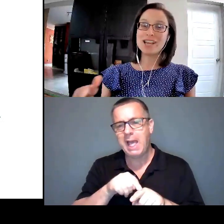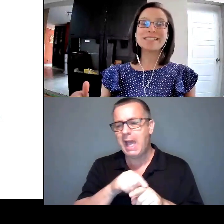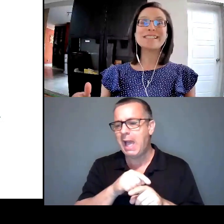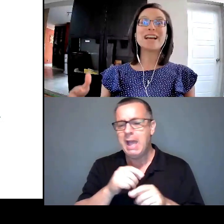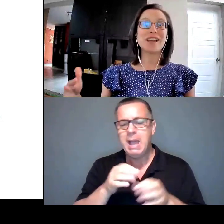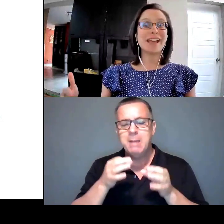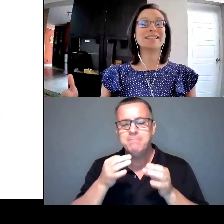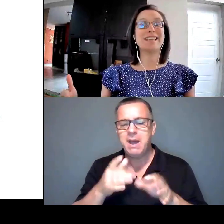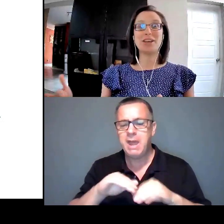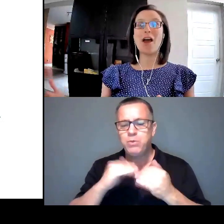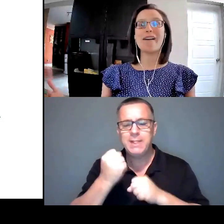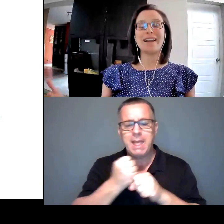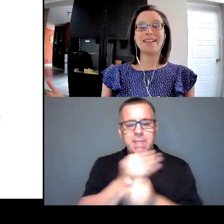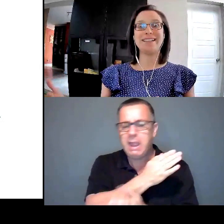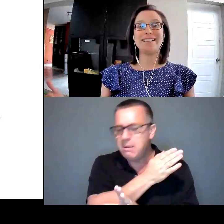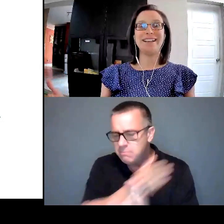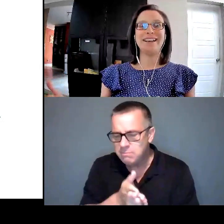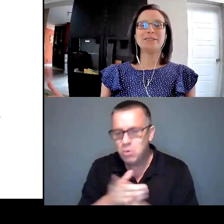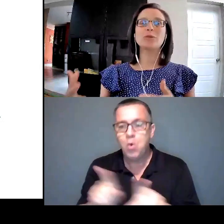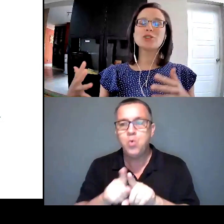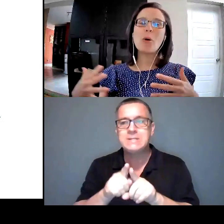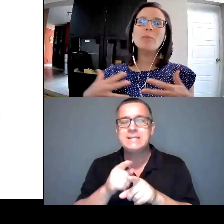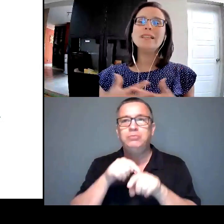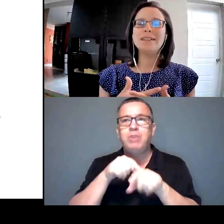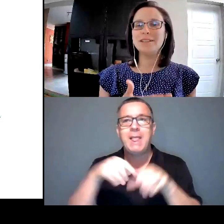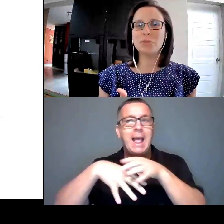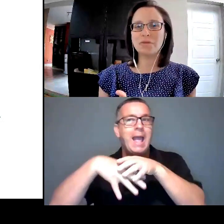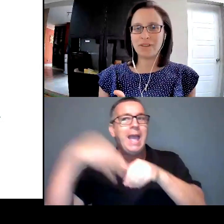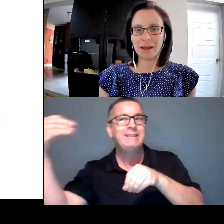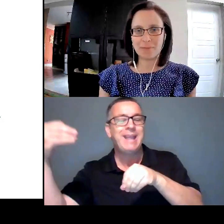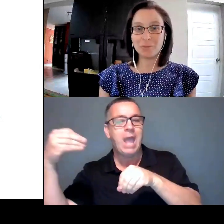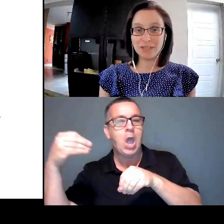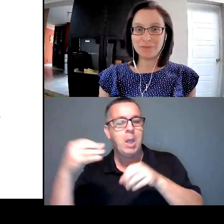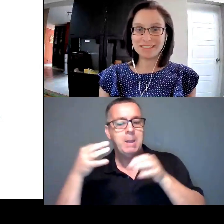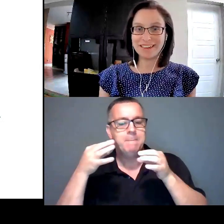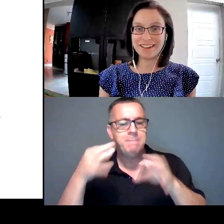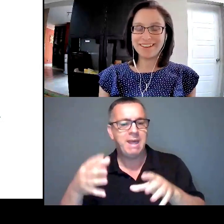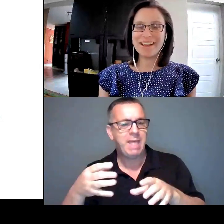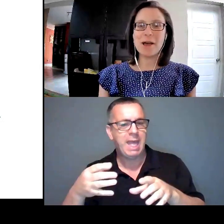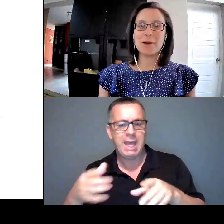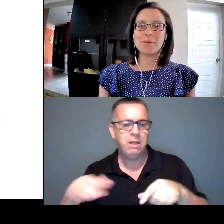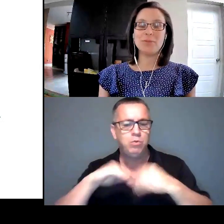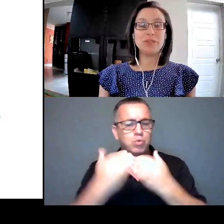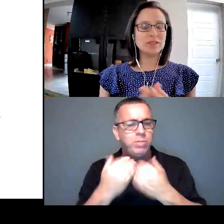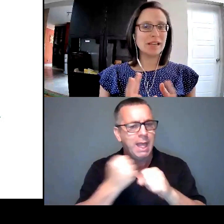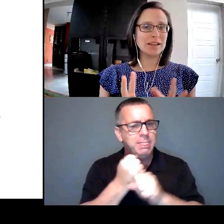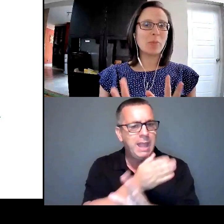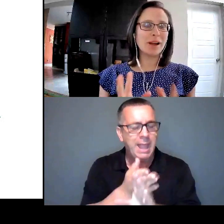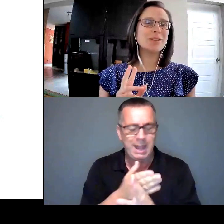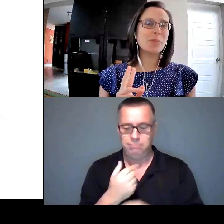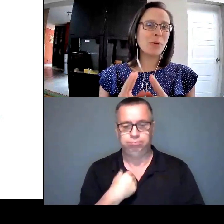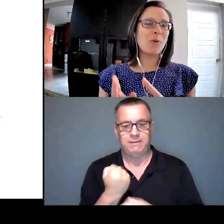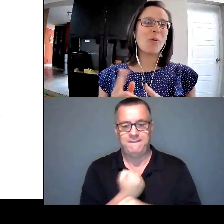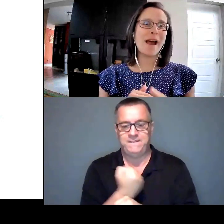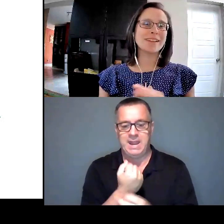le jardinage extérieur à l'année. Donc, je combine les deux vraiment bien maintenant. Puis, vous allez